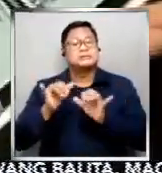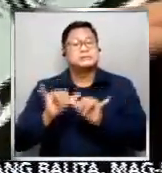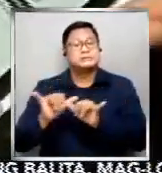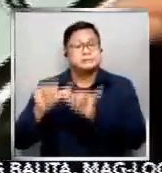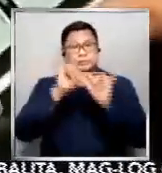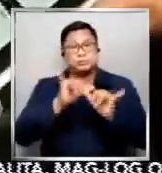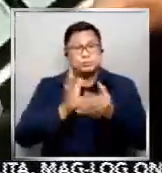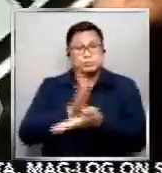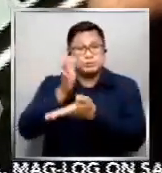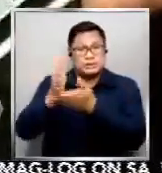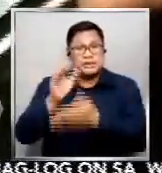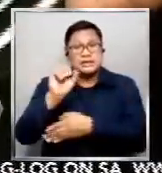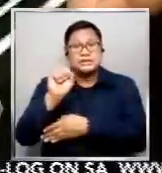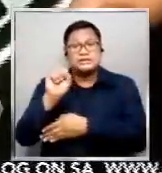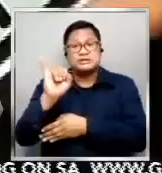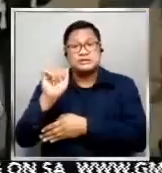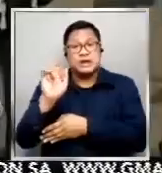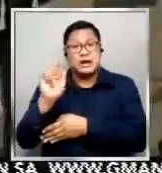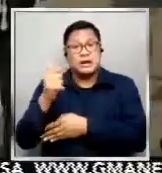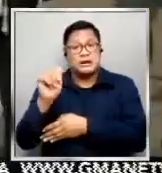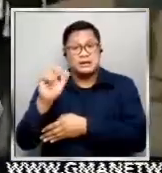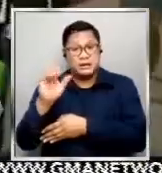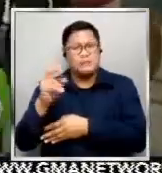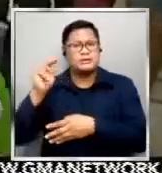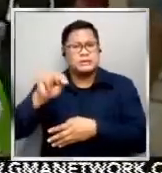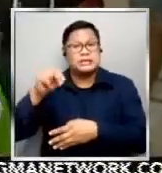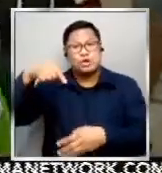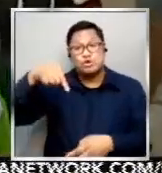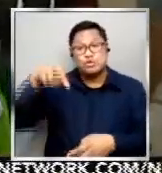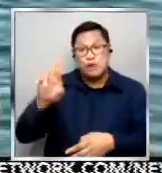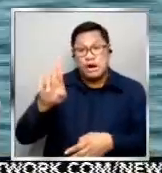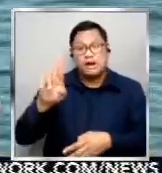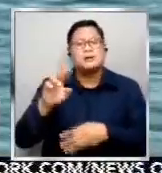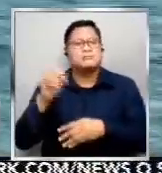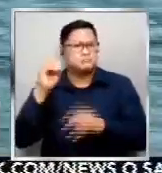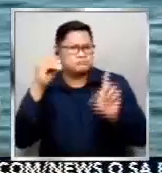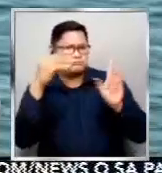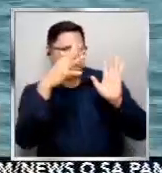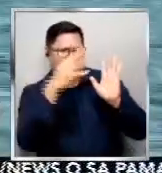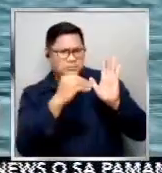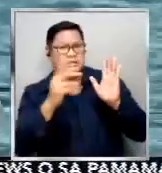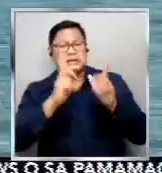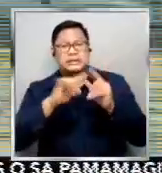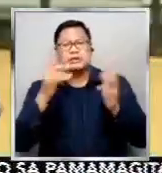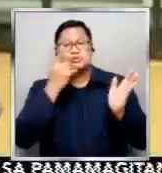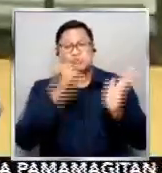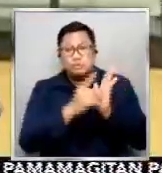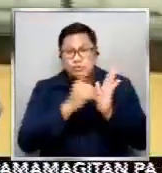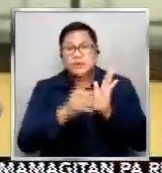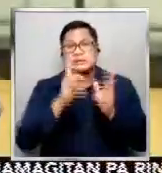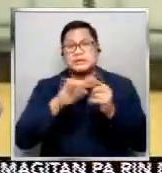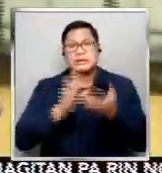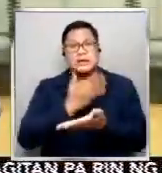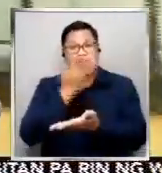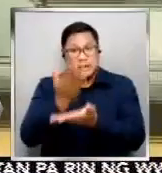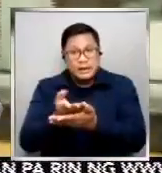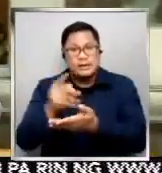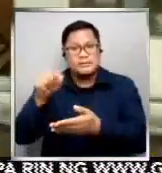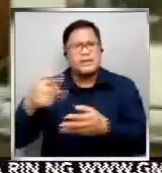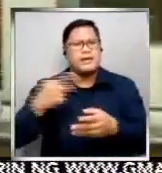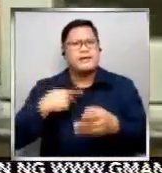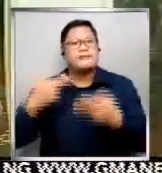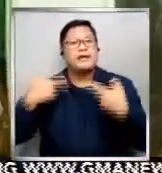hinihingian ng QR code para sa contact tracing at mga dokumento. Pagdating sa isla, dadaan naman sa health center ang mga